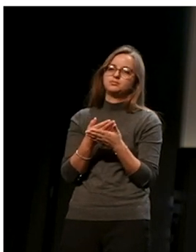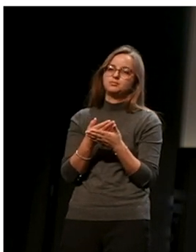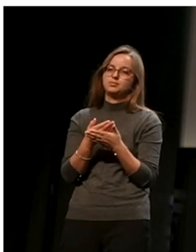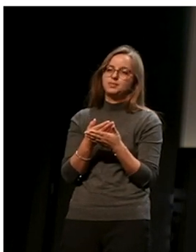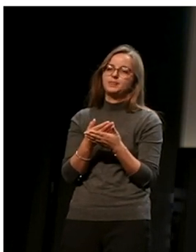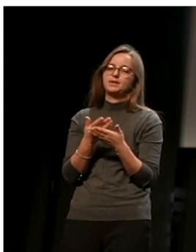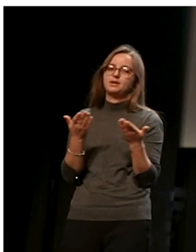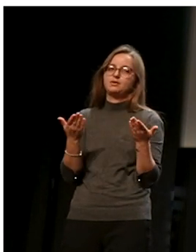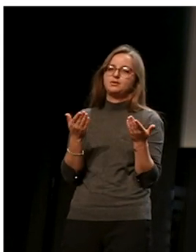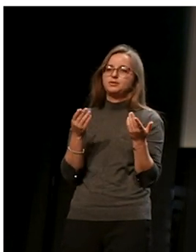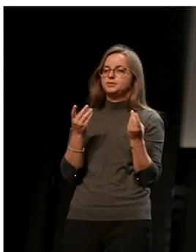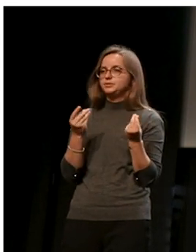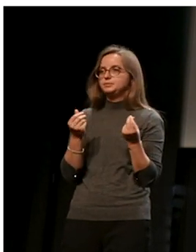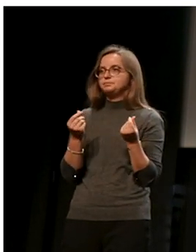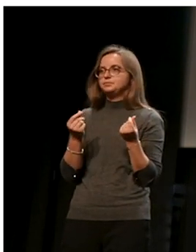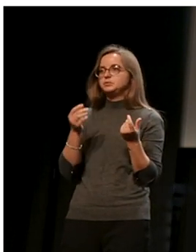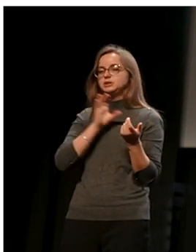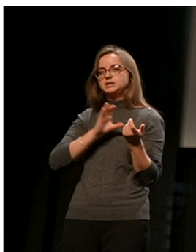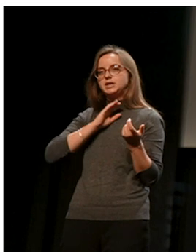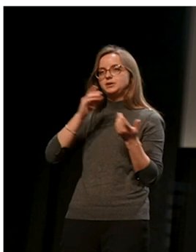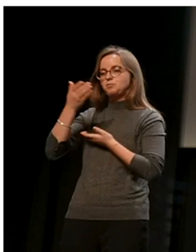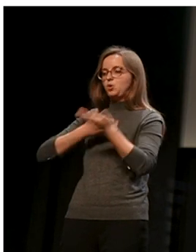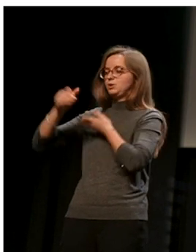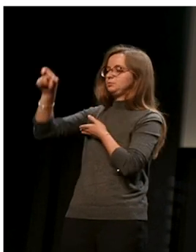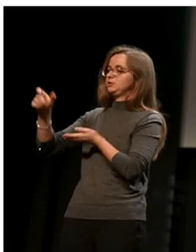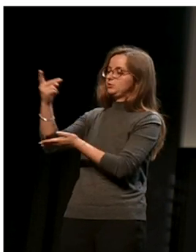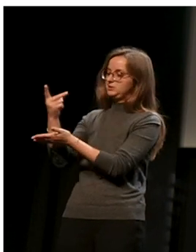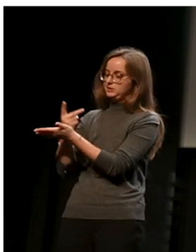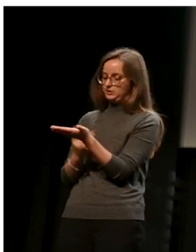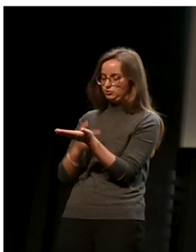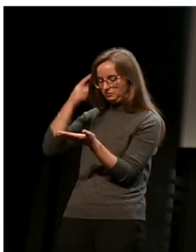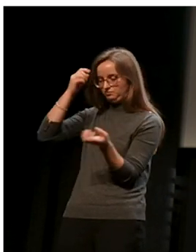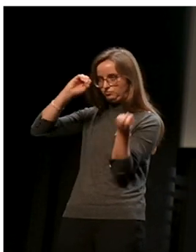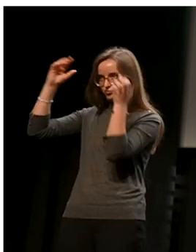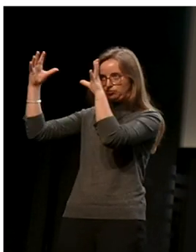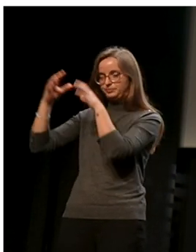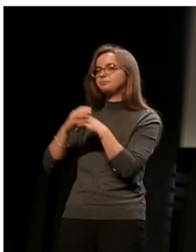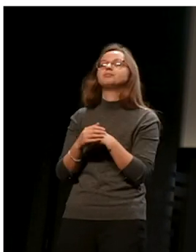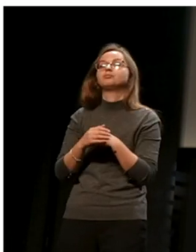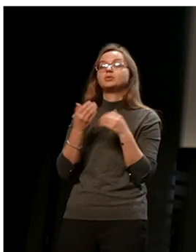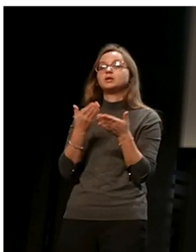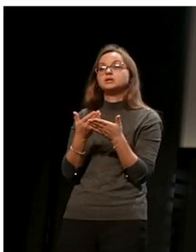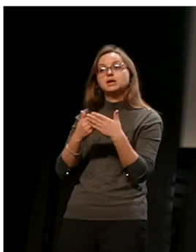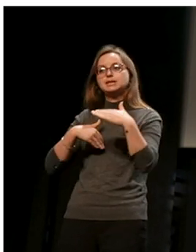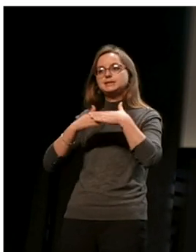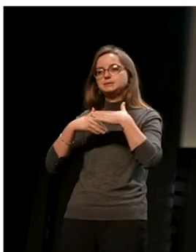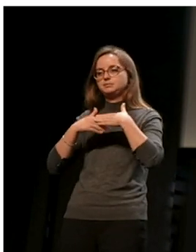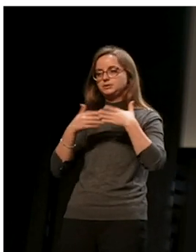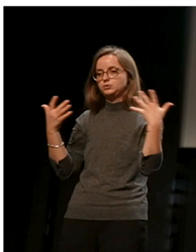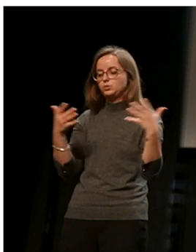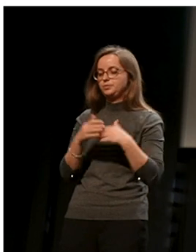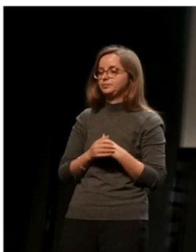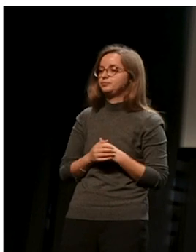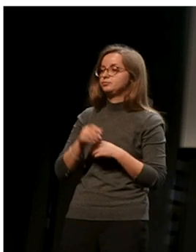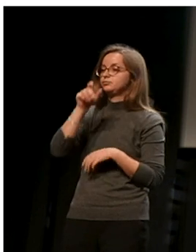etc. En fait, il y a un truc, et malheureusement, c'est là où la limite de l'exercice, elle est là, c'est qu'un